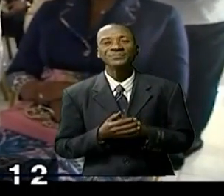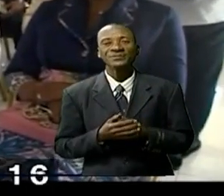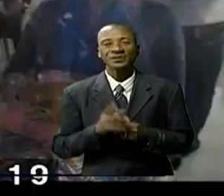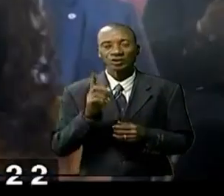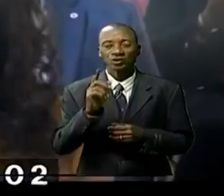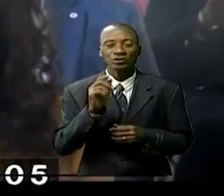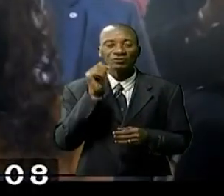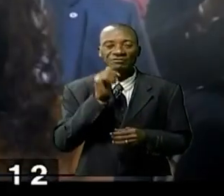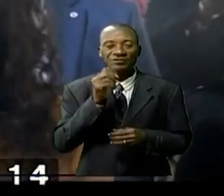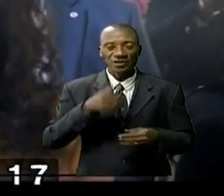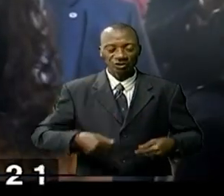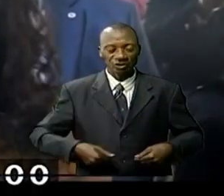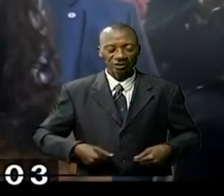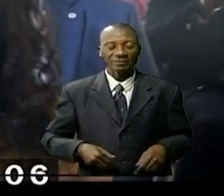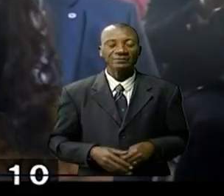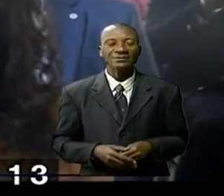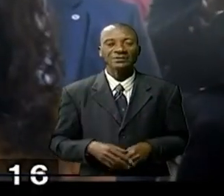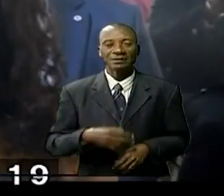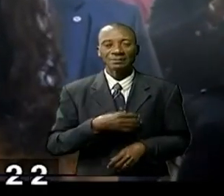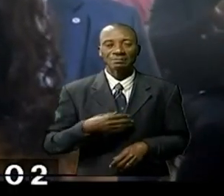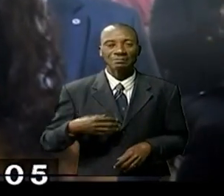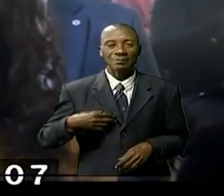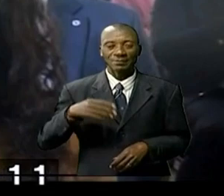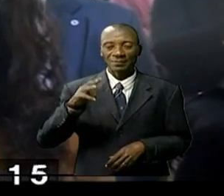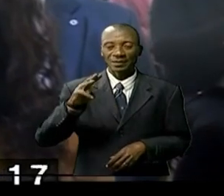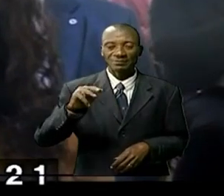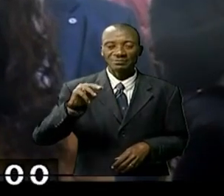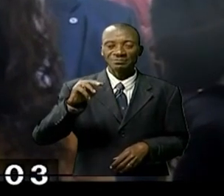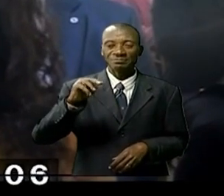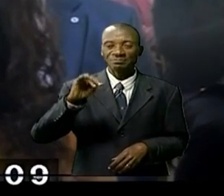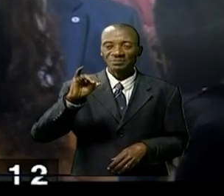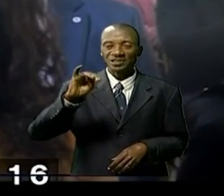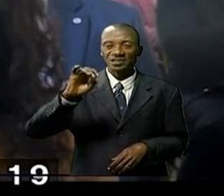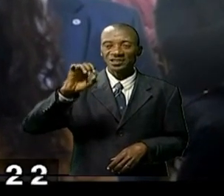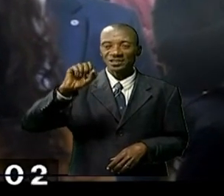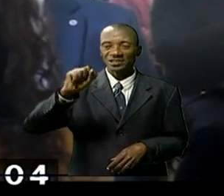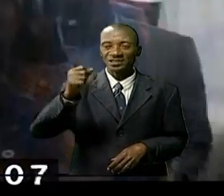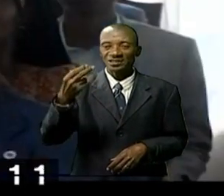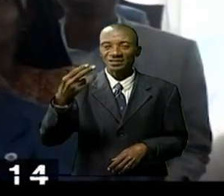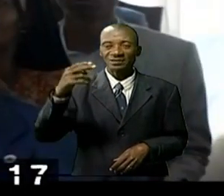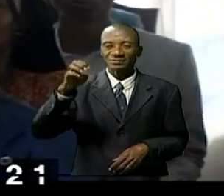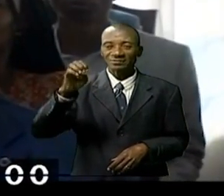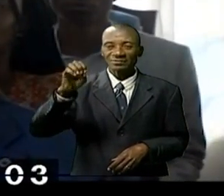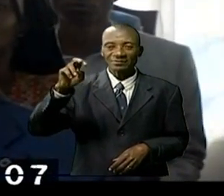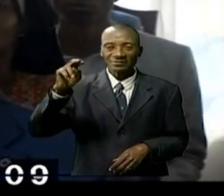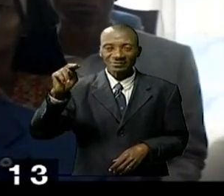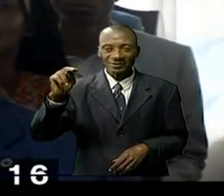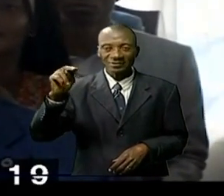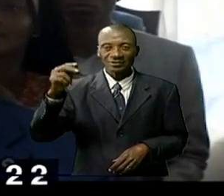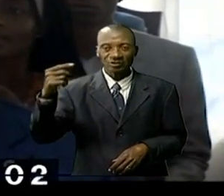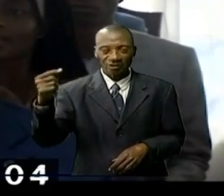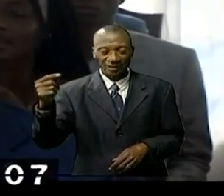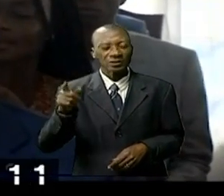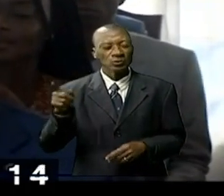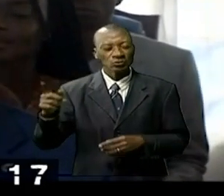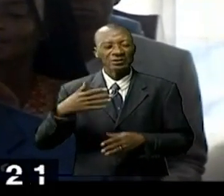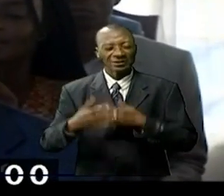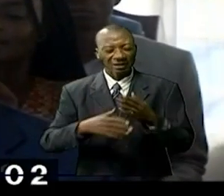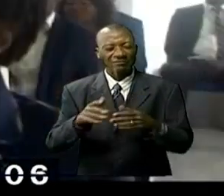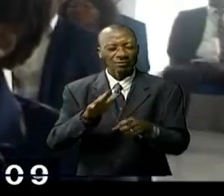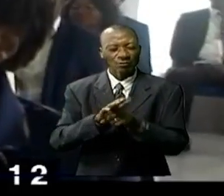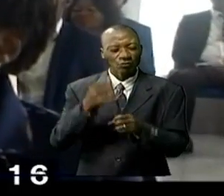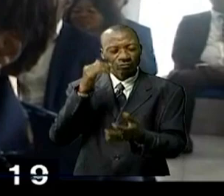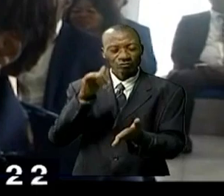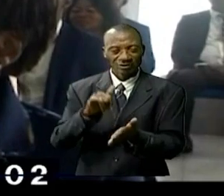femme madame esther michel libye dont les efforts déployés dans ce domaine n'ont pas